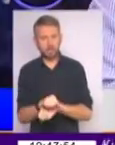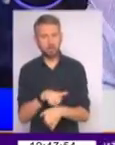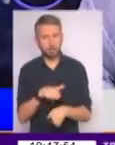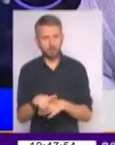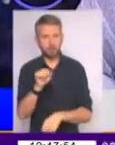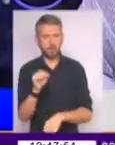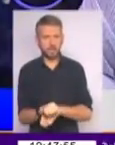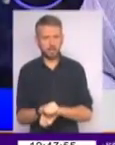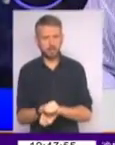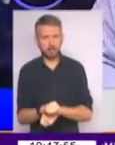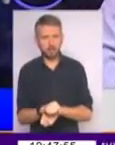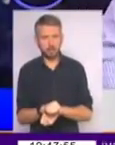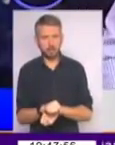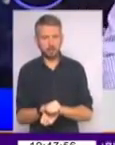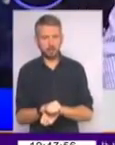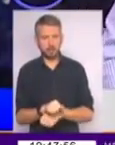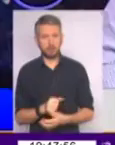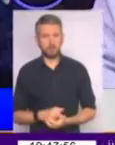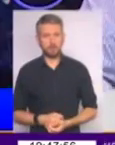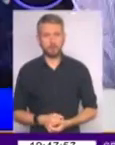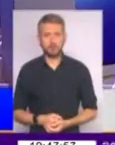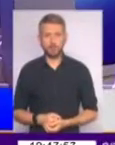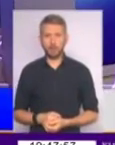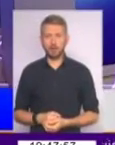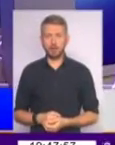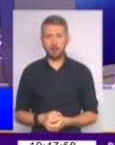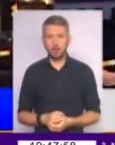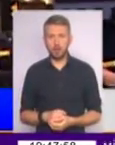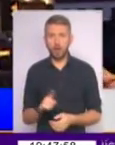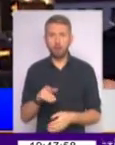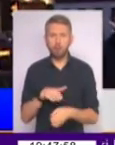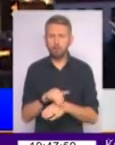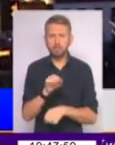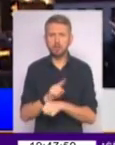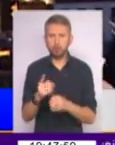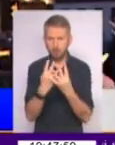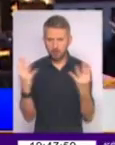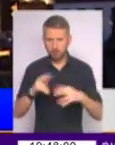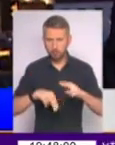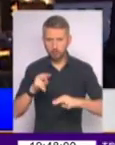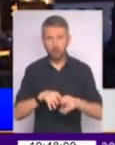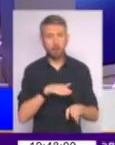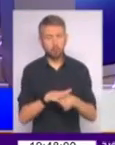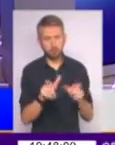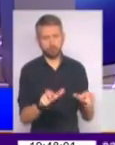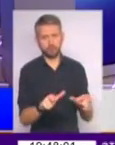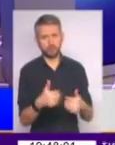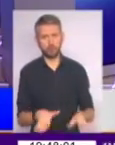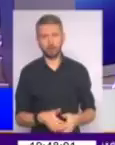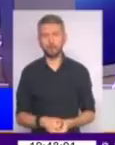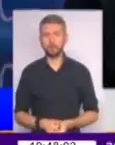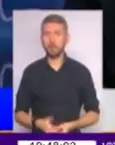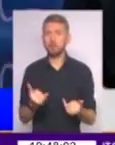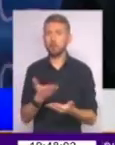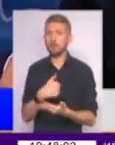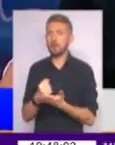повністю перекрити і не доручити Маргарини. Тобто, що перекрити це, поставити паркан чи що? Понимаете, повністю блокуємо. Сьогодні ми